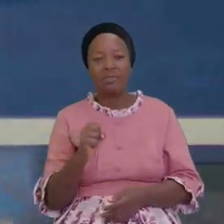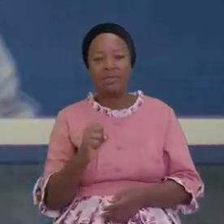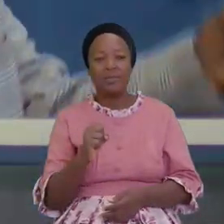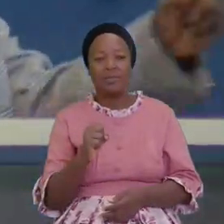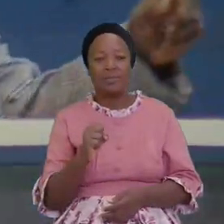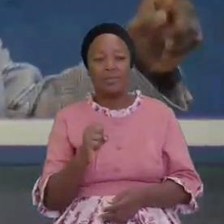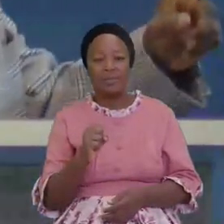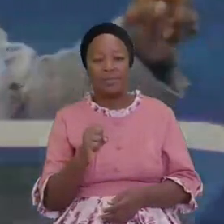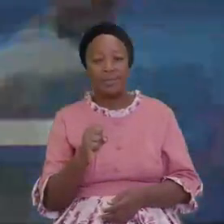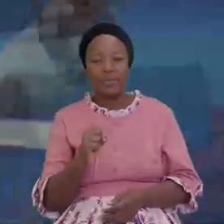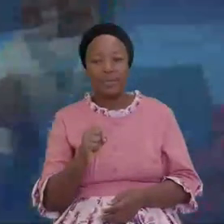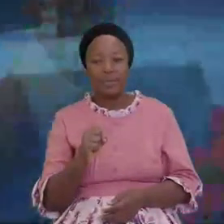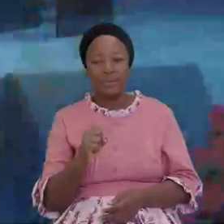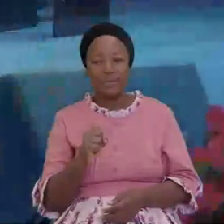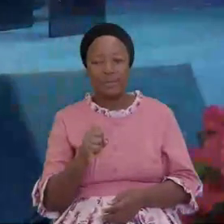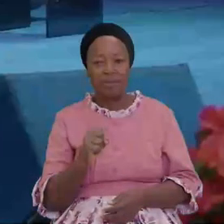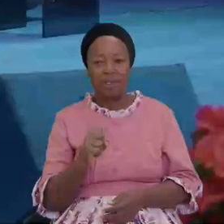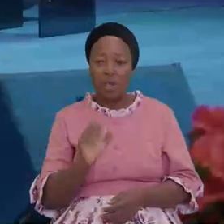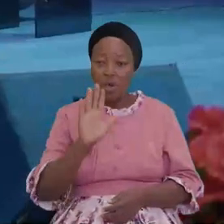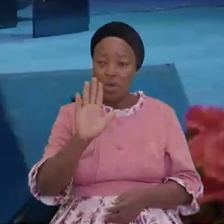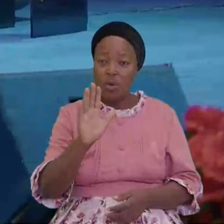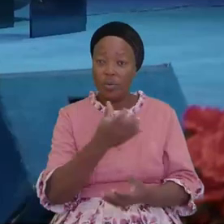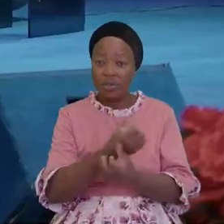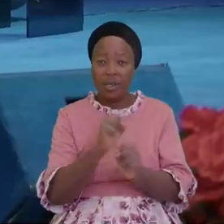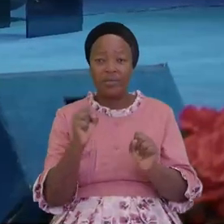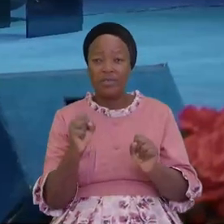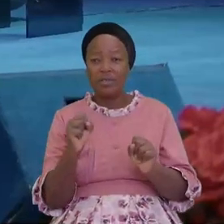C'est lui qui rassasie de bien ta vieillesse.